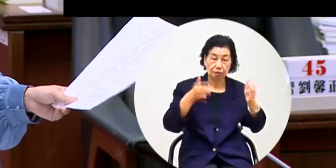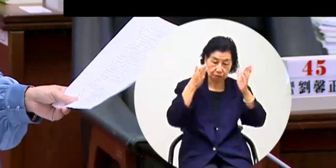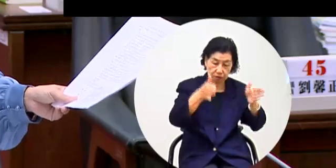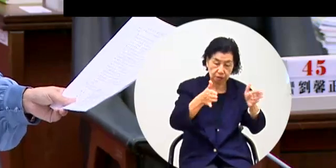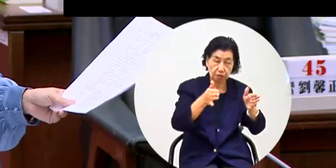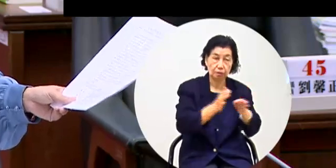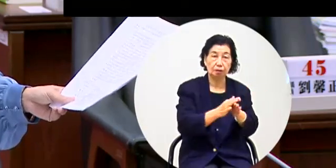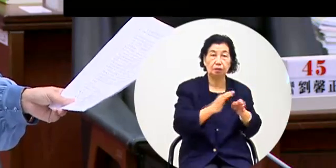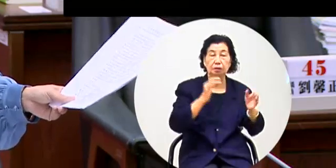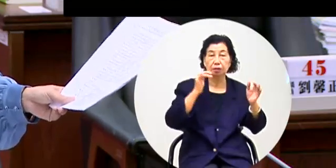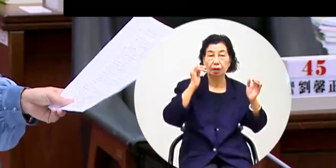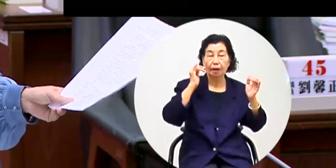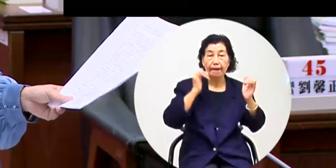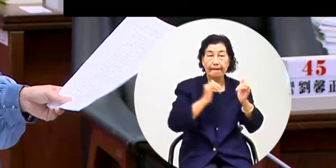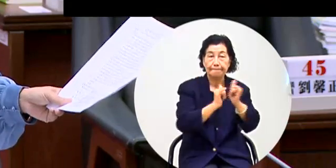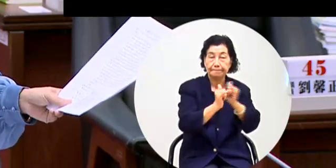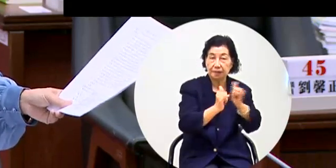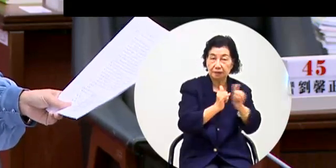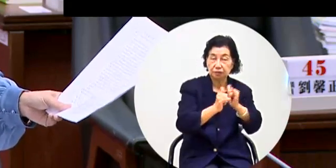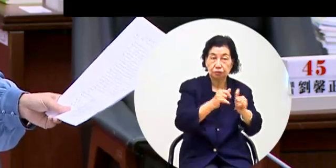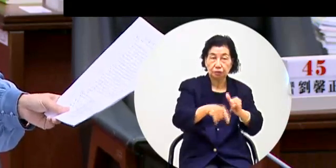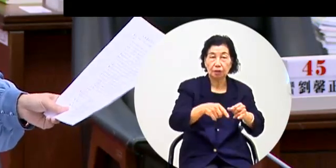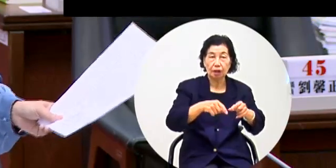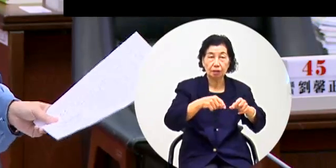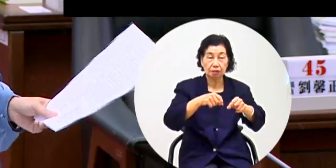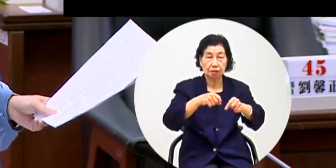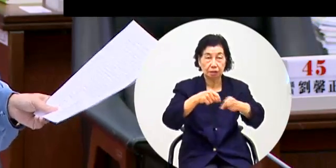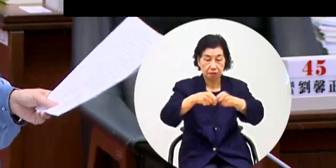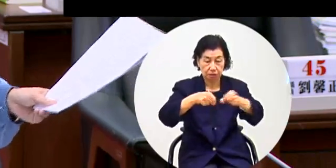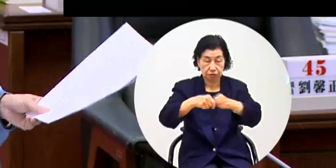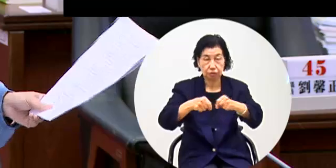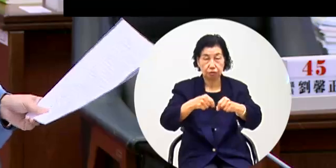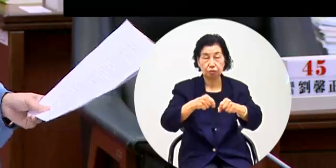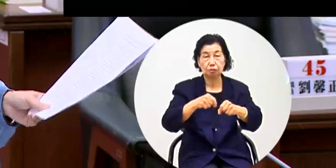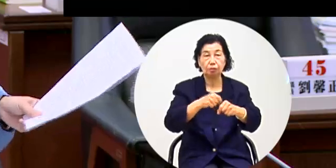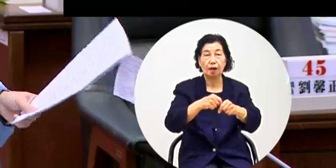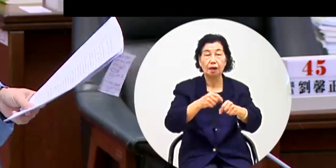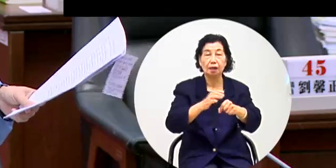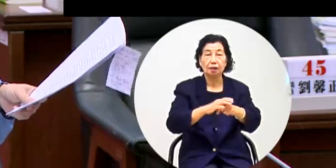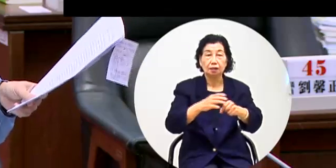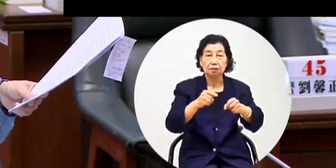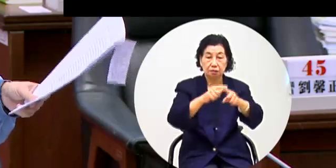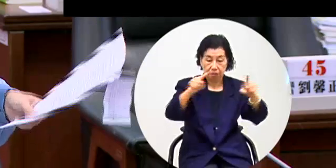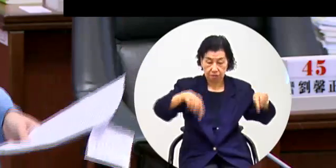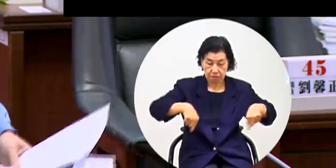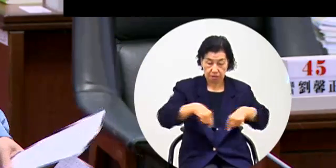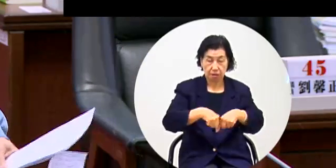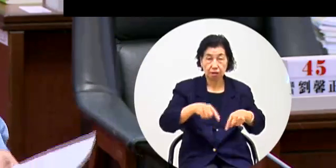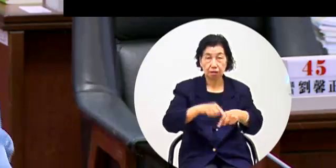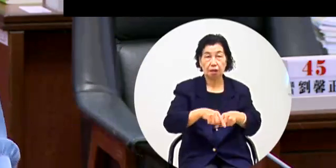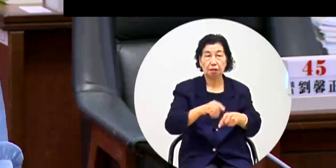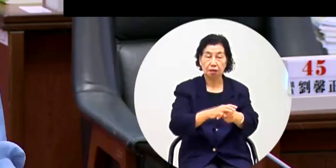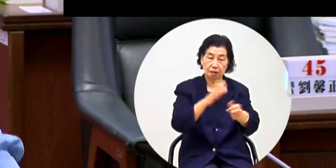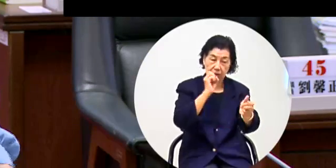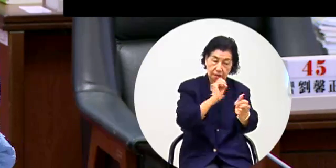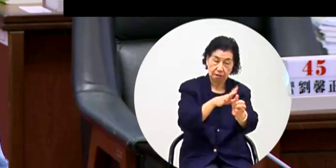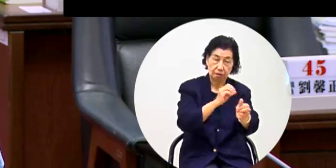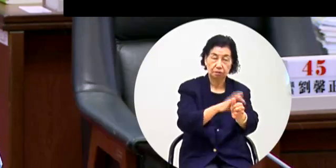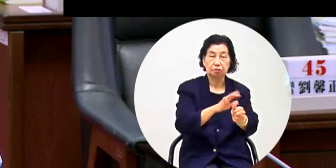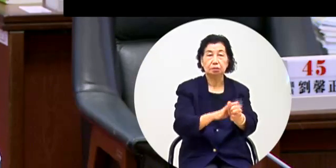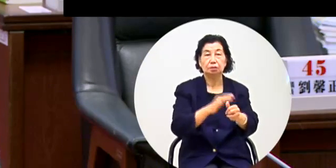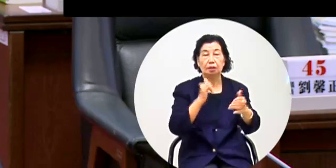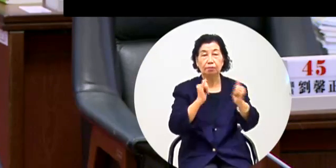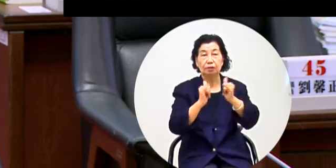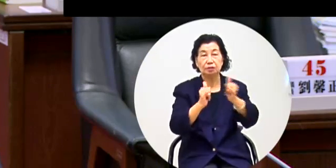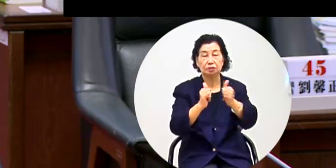有一些基本上面民众听得下去的架构，才有办法继续往前走。所以呢，我在这边就拜托市